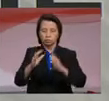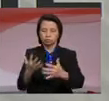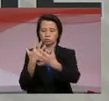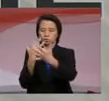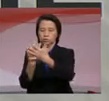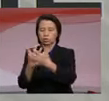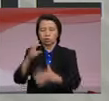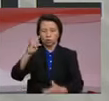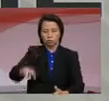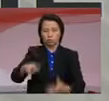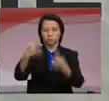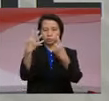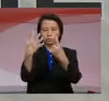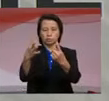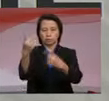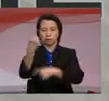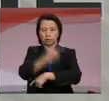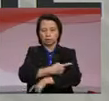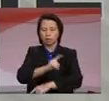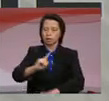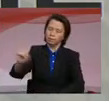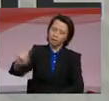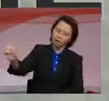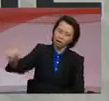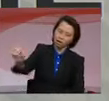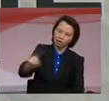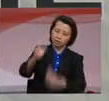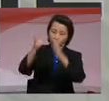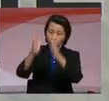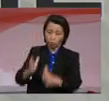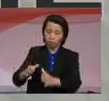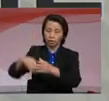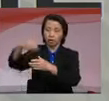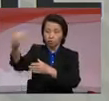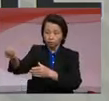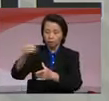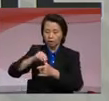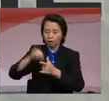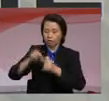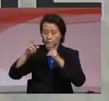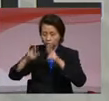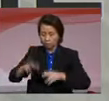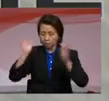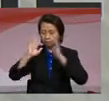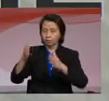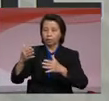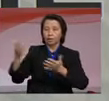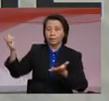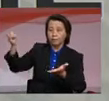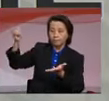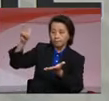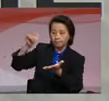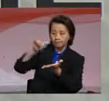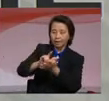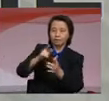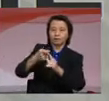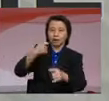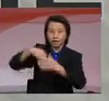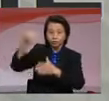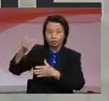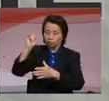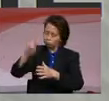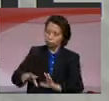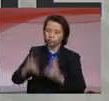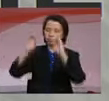kuarantin wajib 14 hari kepada mana-mana warga asing atau rakyat Malaysia yang pulang dari luar negara di